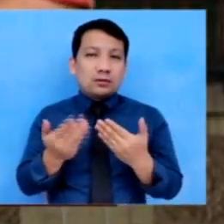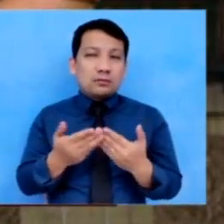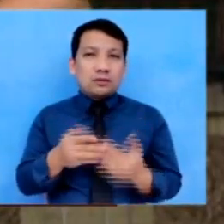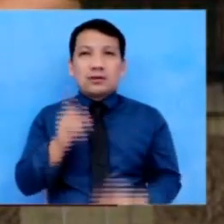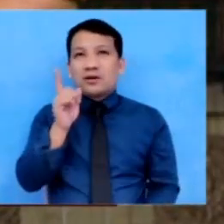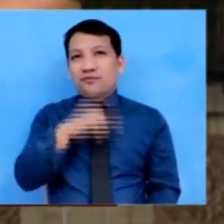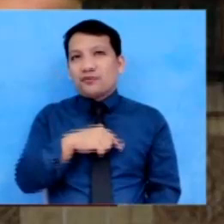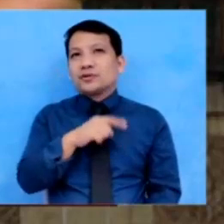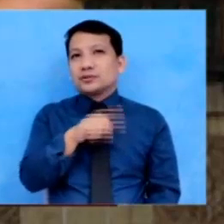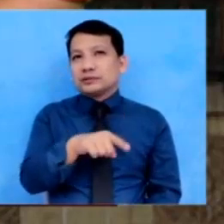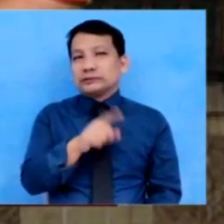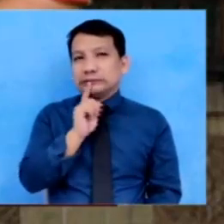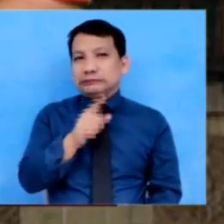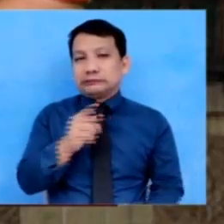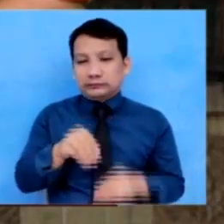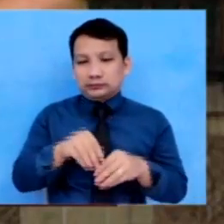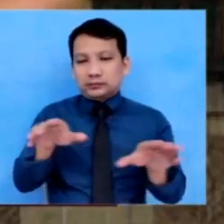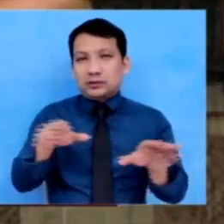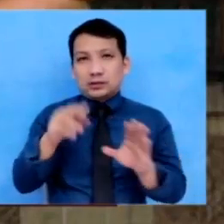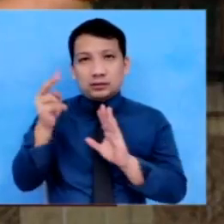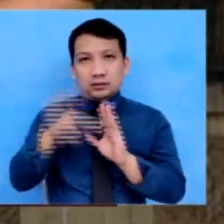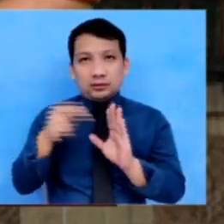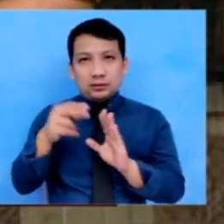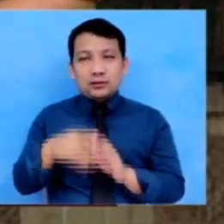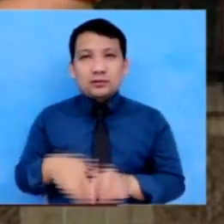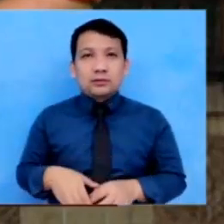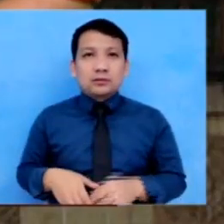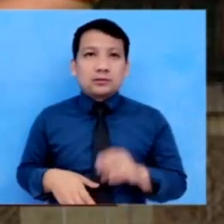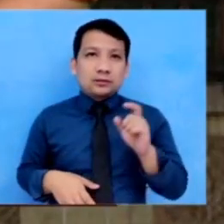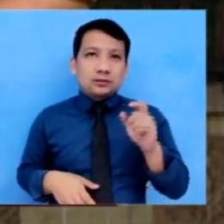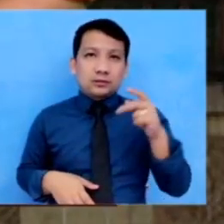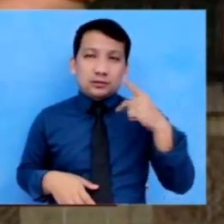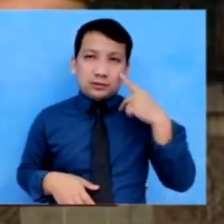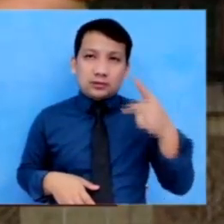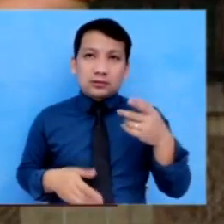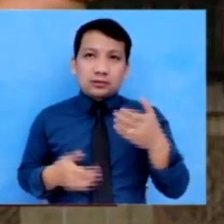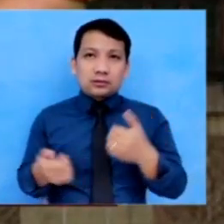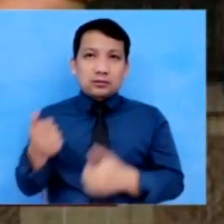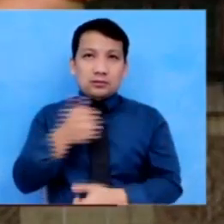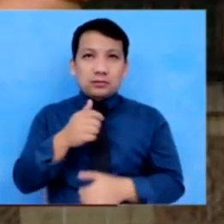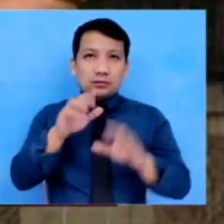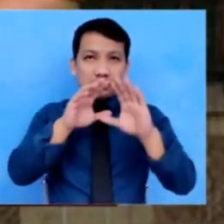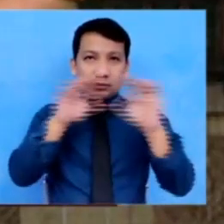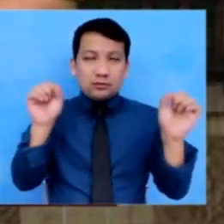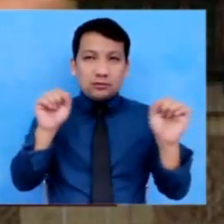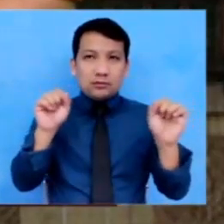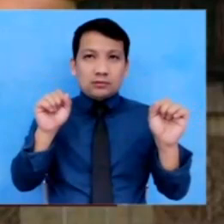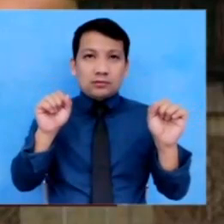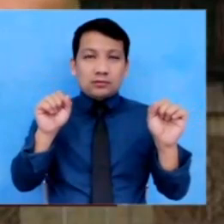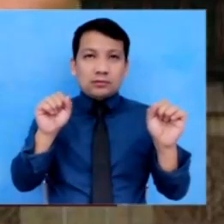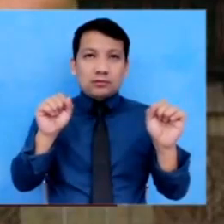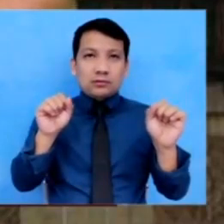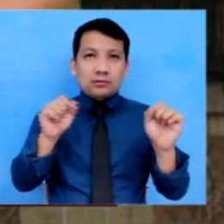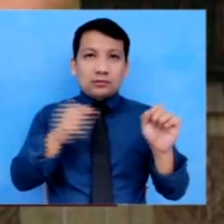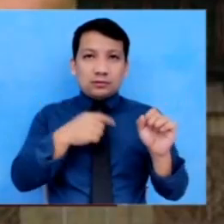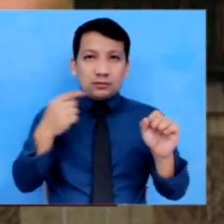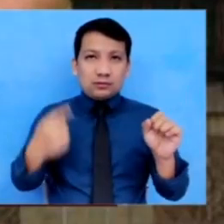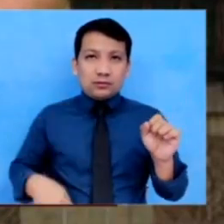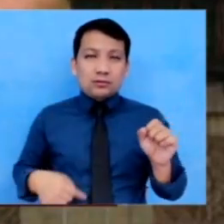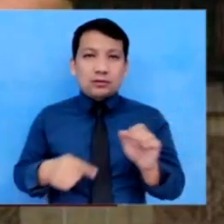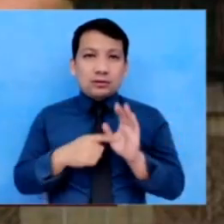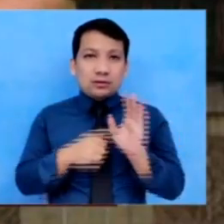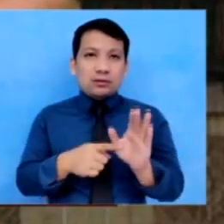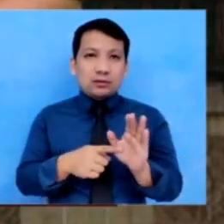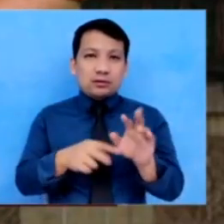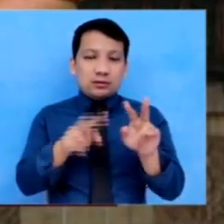ang impormasyon na inilatag ng video na iyan si C Jin ping ay Kasalukuyan pa ring nakaupo bilang pinuno ng China base yan sa pagusto